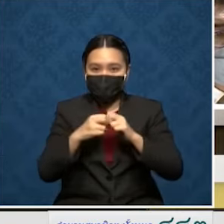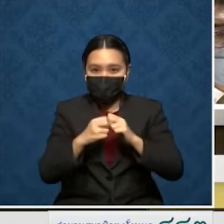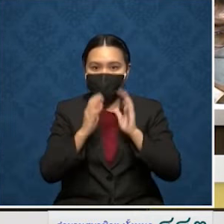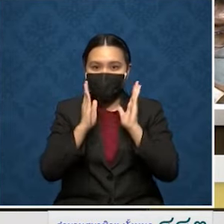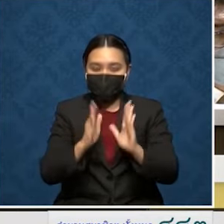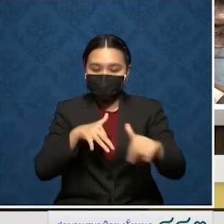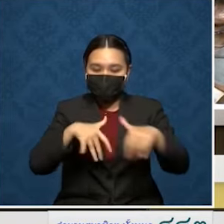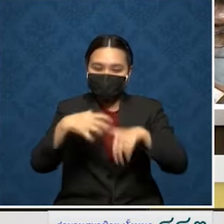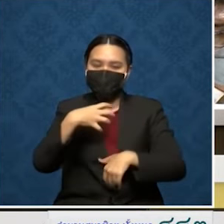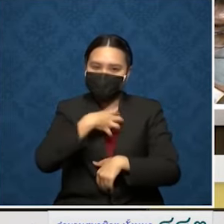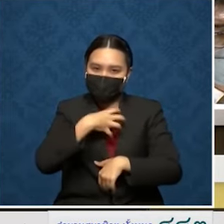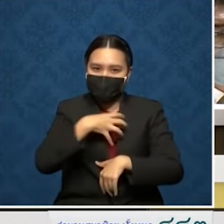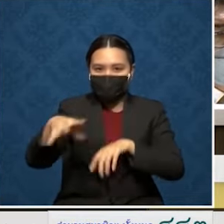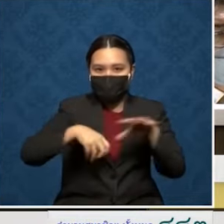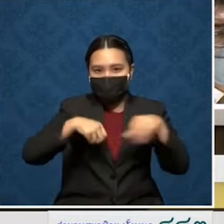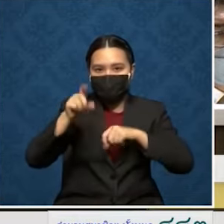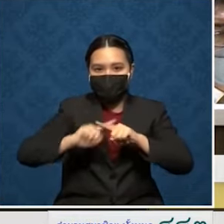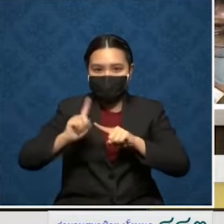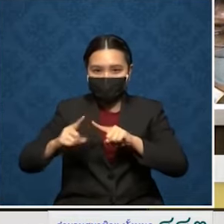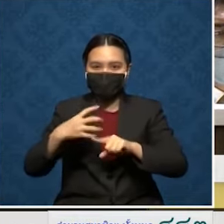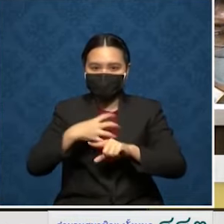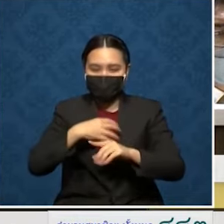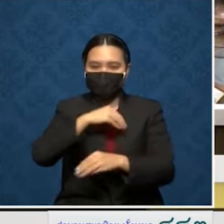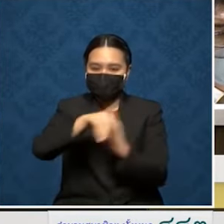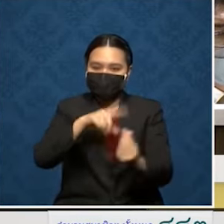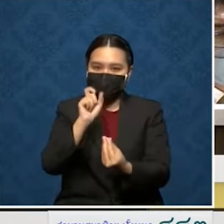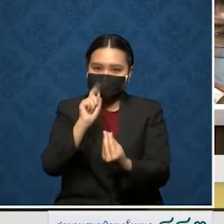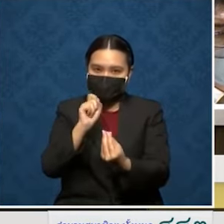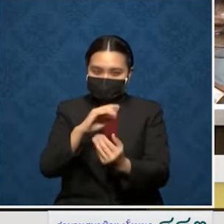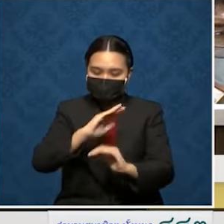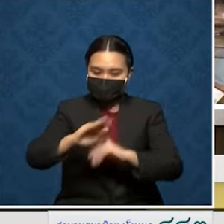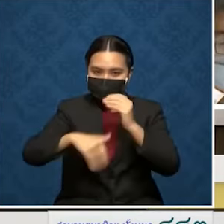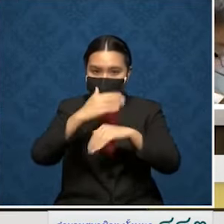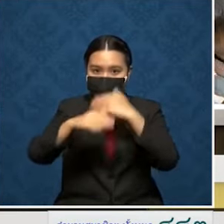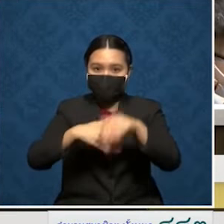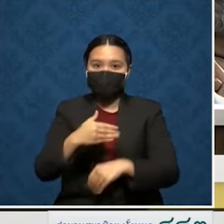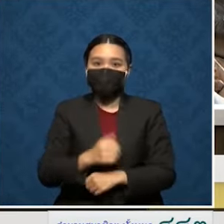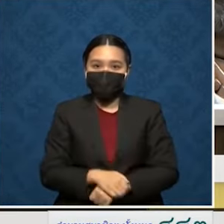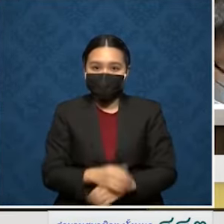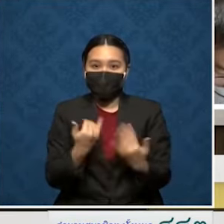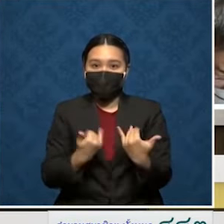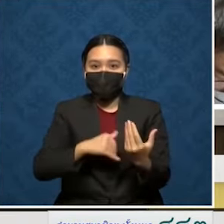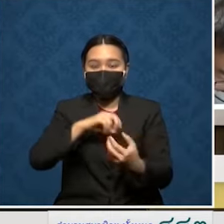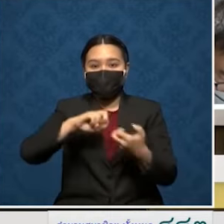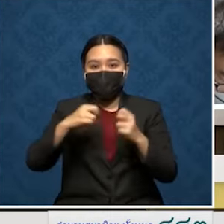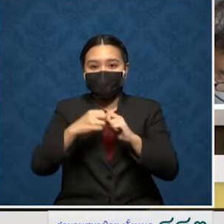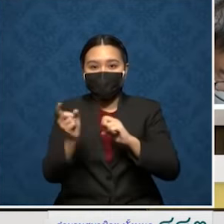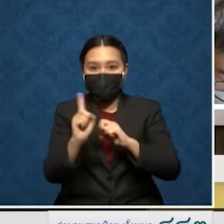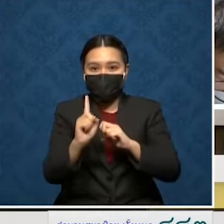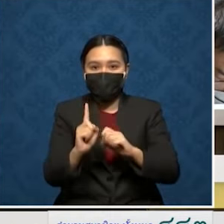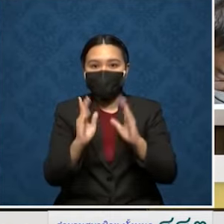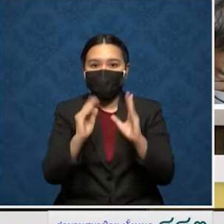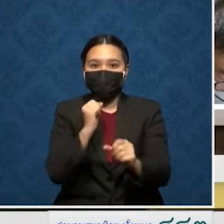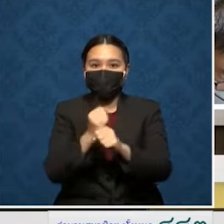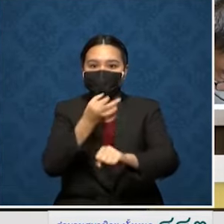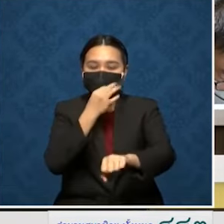ที่ที่ต้องการที่จะให้มีเศรษฐกิจที่ดีขึ้นวันนี้ปัญหาของคนที่เป็นแรงงานที่สร้